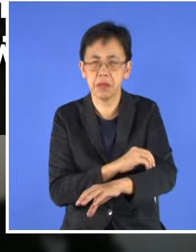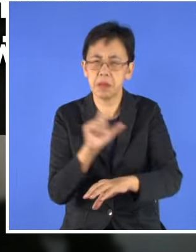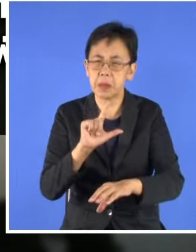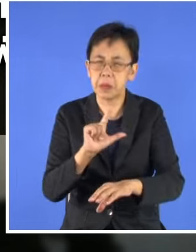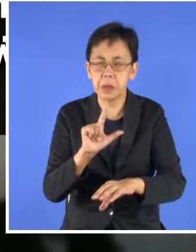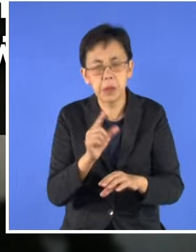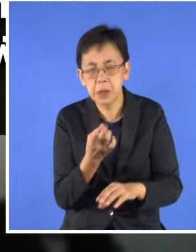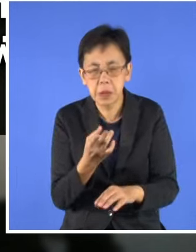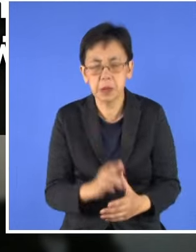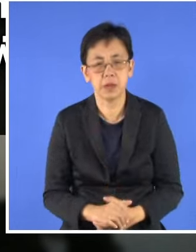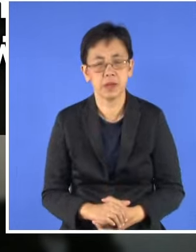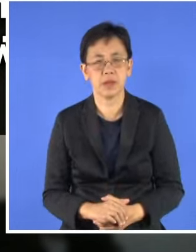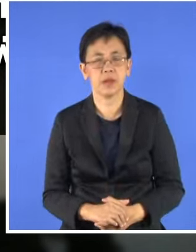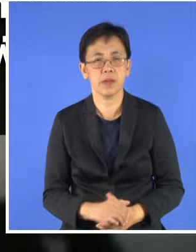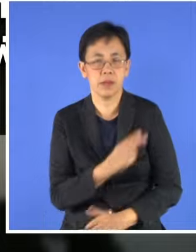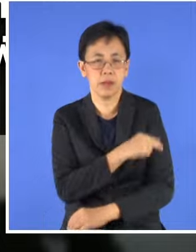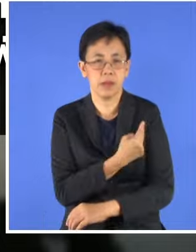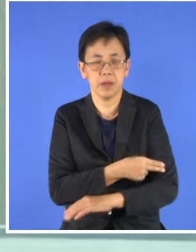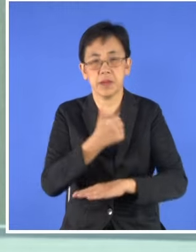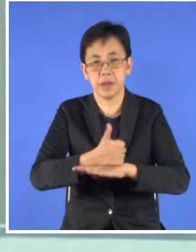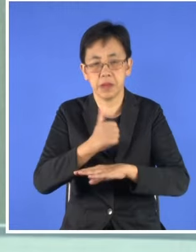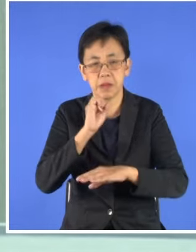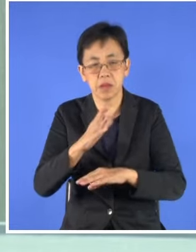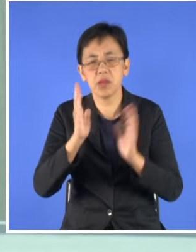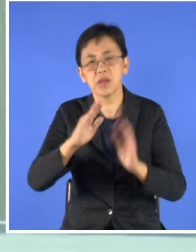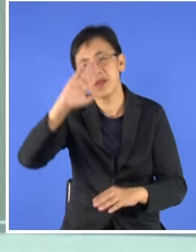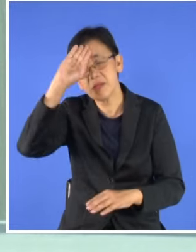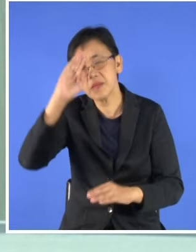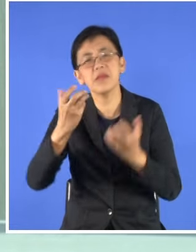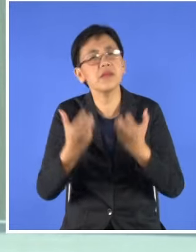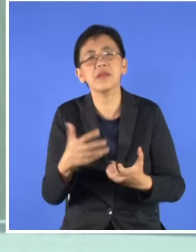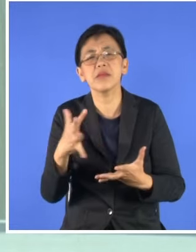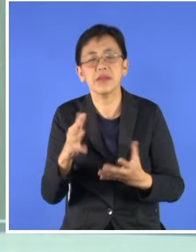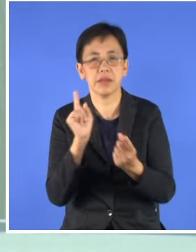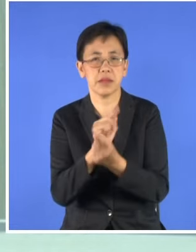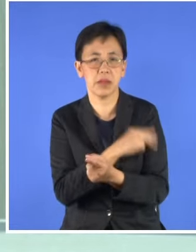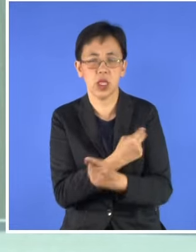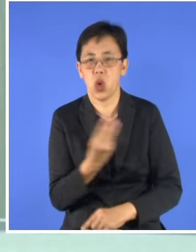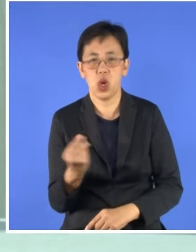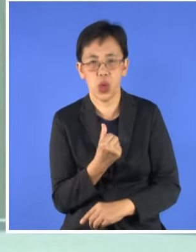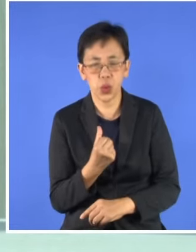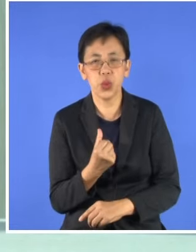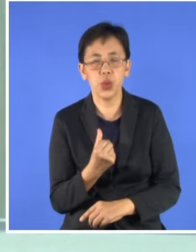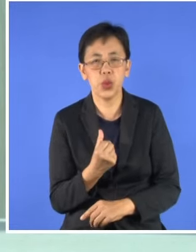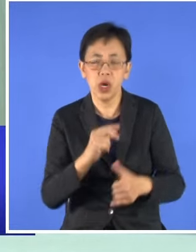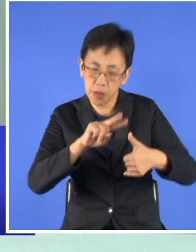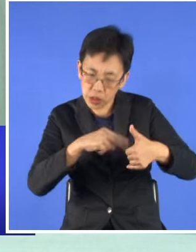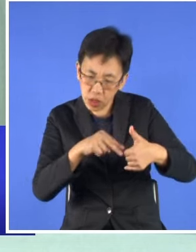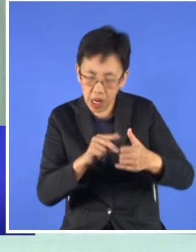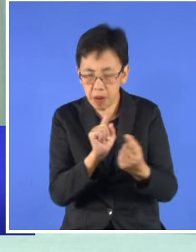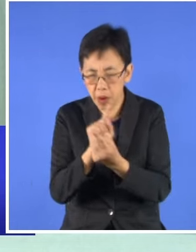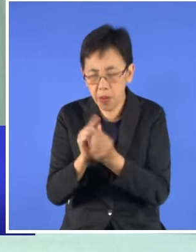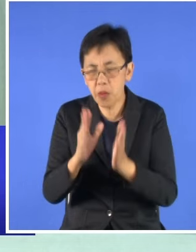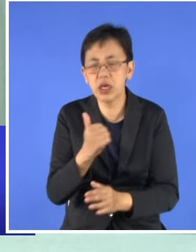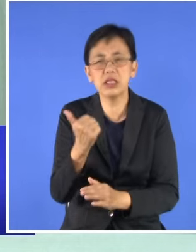ไรกตามหมอทงชัยบอกวาผู้ป่วยอาการไม่ดุนแรงถือว่ามาพบแพทเร็วทำให้มีช่วงเวลาที่สัผดกัผู้อนยไม่